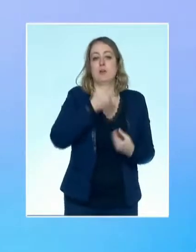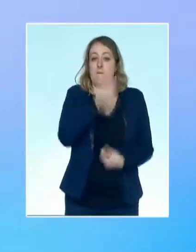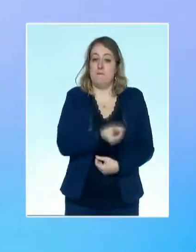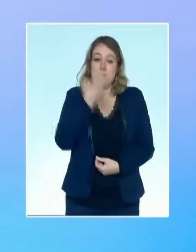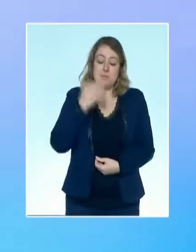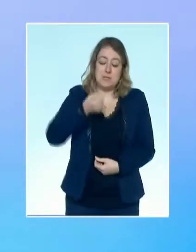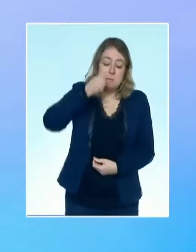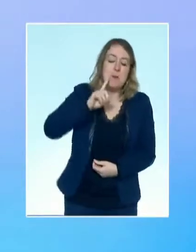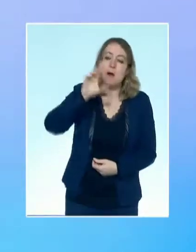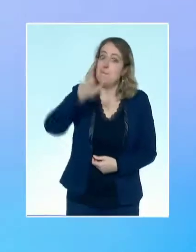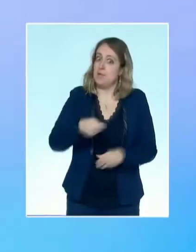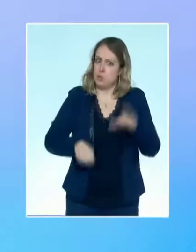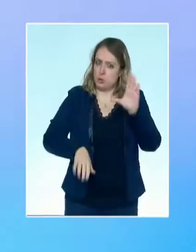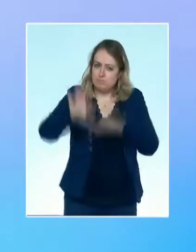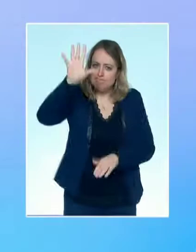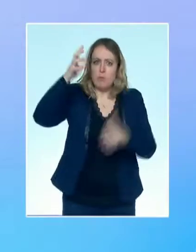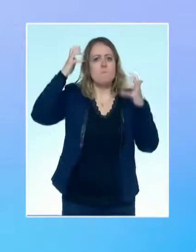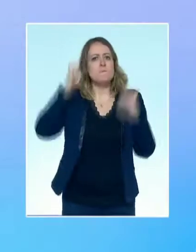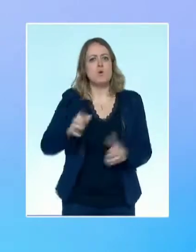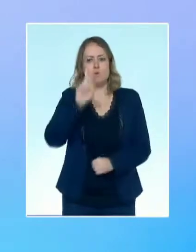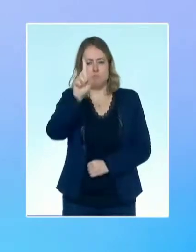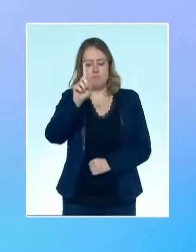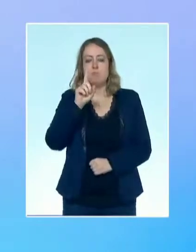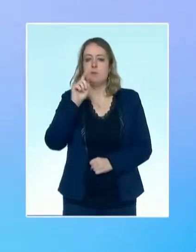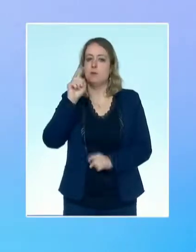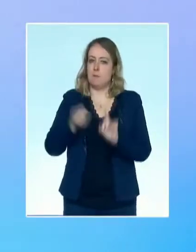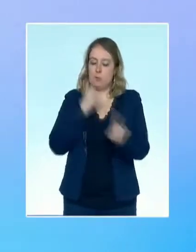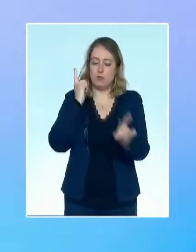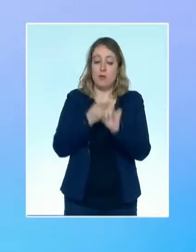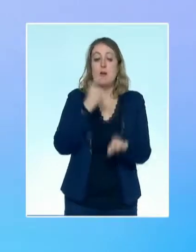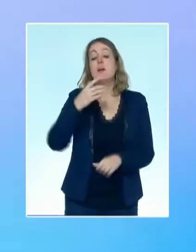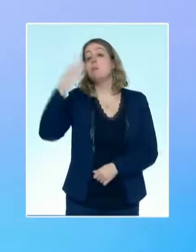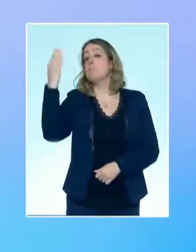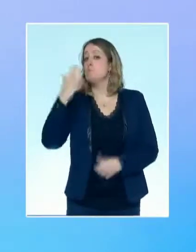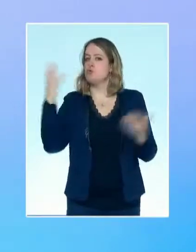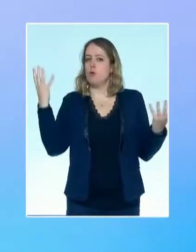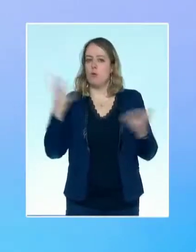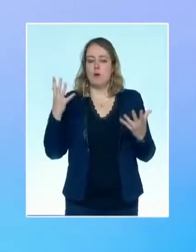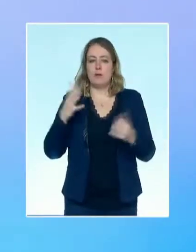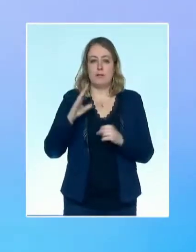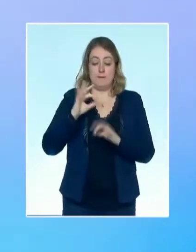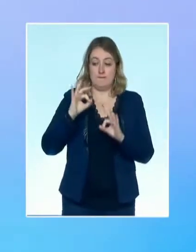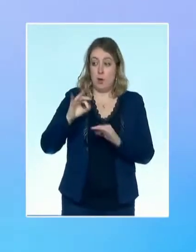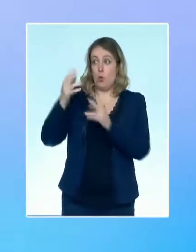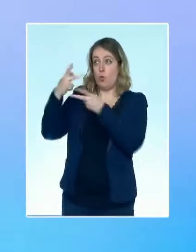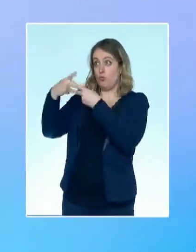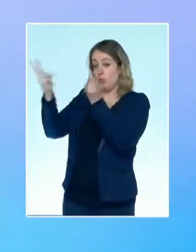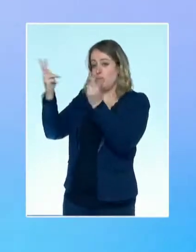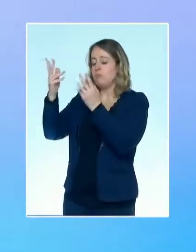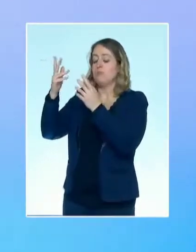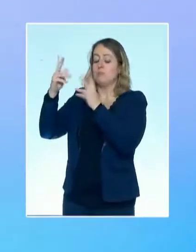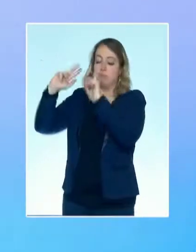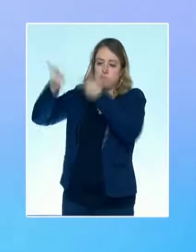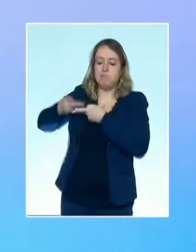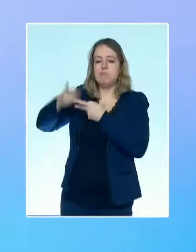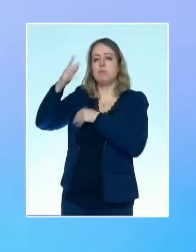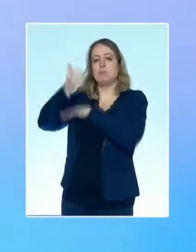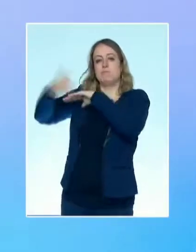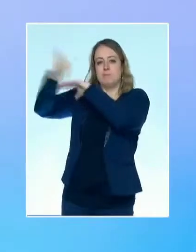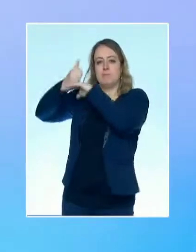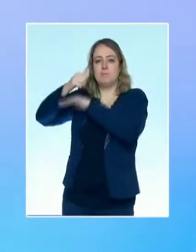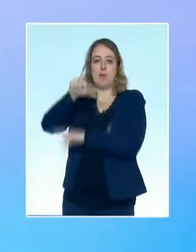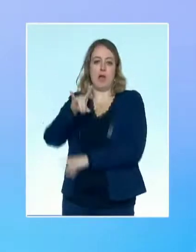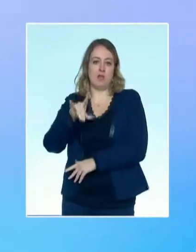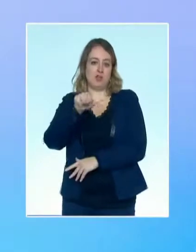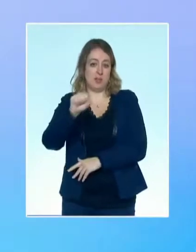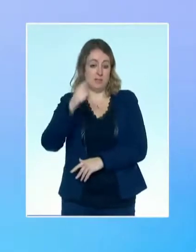sont volontaires. Je reprécise les choses. Et nous avons besoin pour cela des dernières validations des autorités scientifiques. Mais on ne va pas attendre la validation